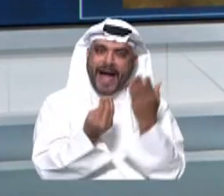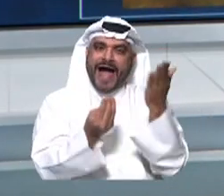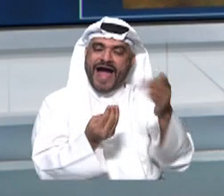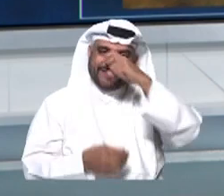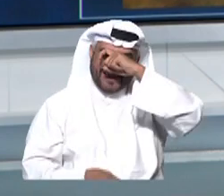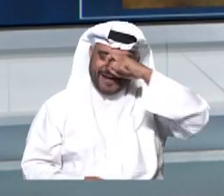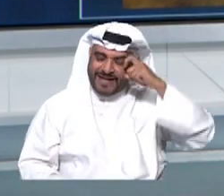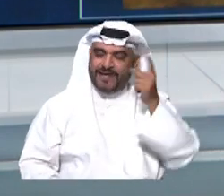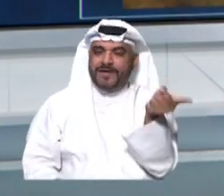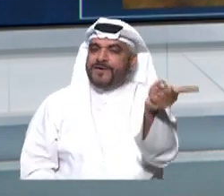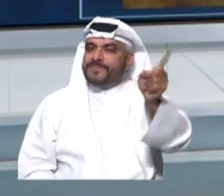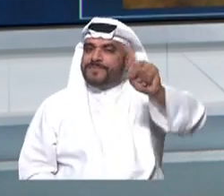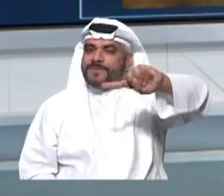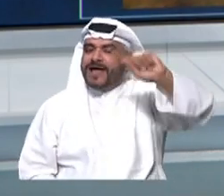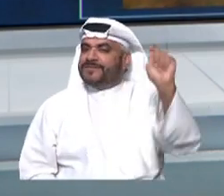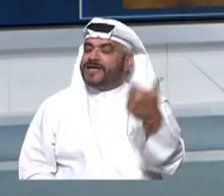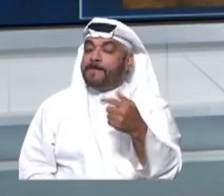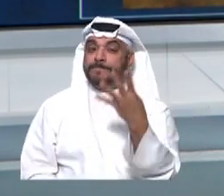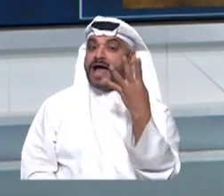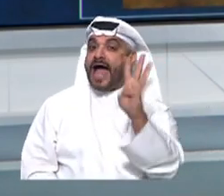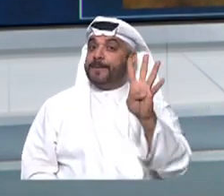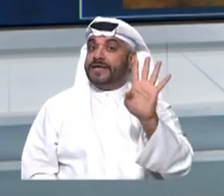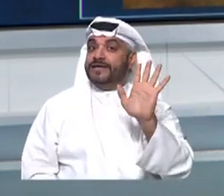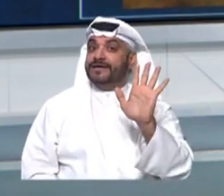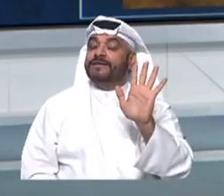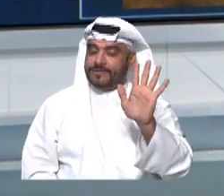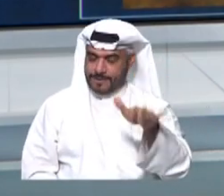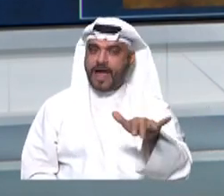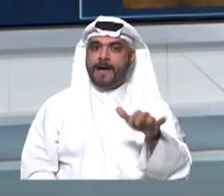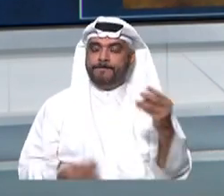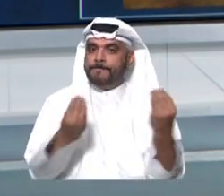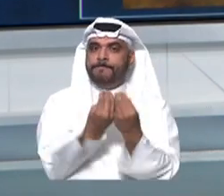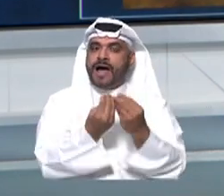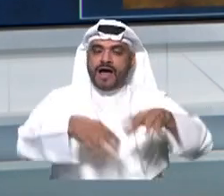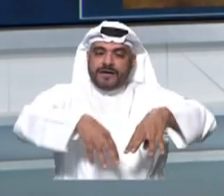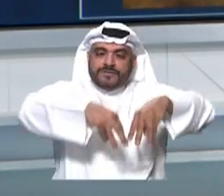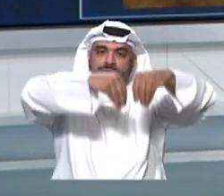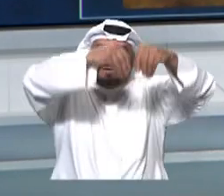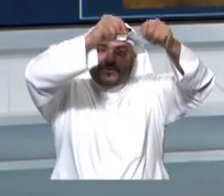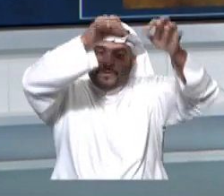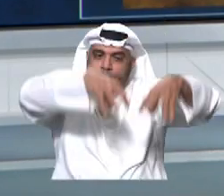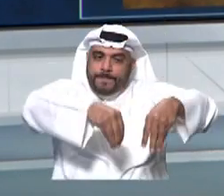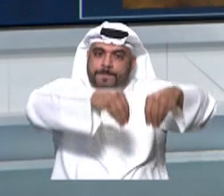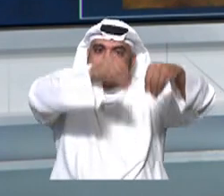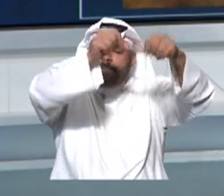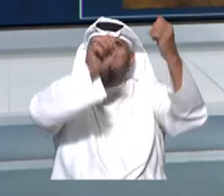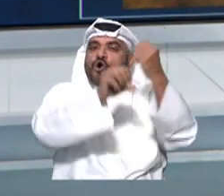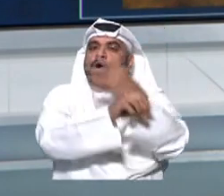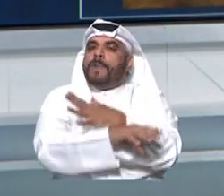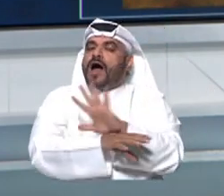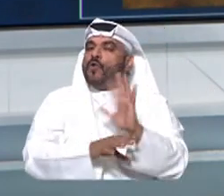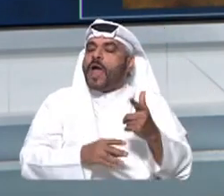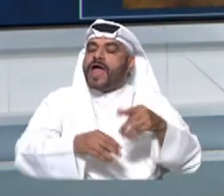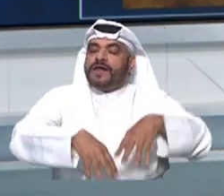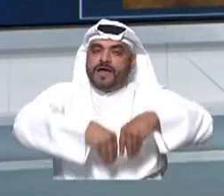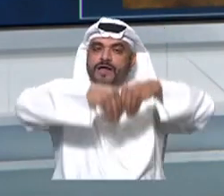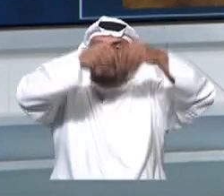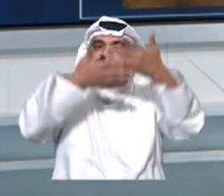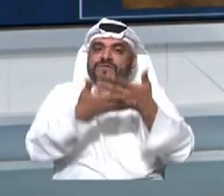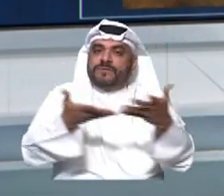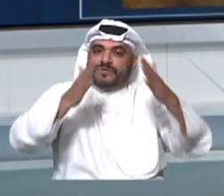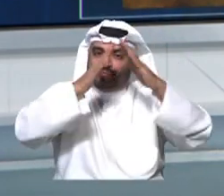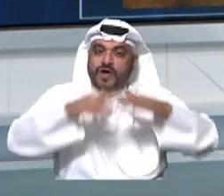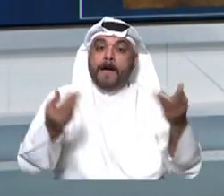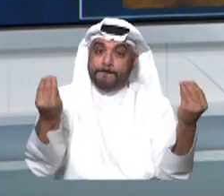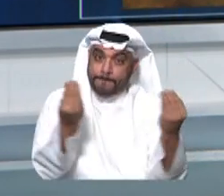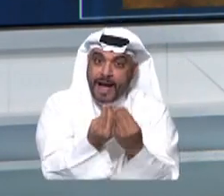قد تصل سرعتها إلى 40 كيلومتر في الساعة، مثيرة الغبار على بعض المناطق خاصة المناطق المكشوفة، وفرص أمطار الخير